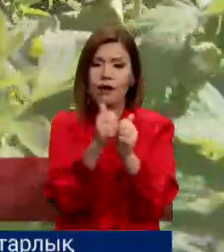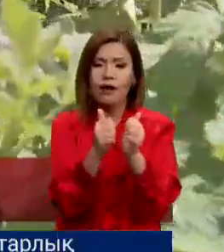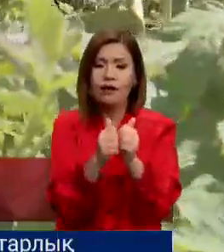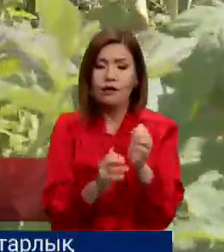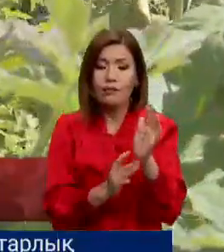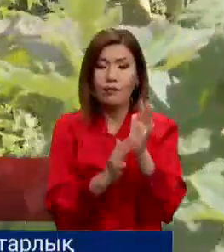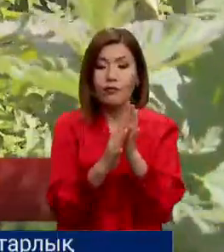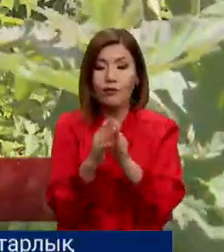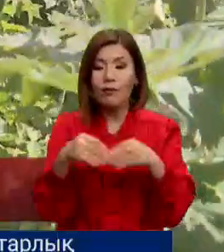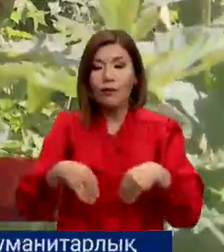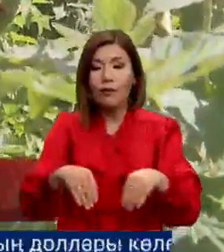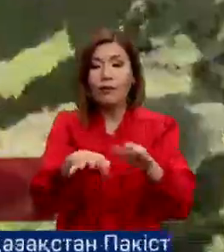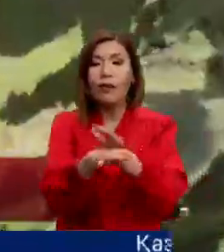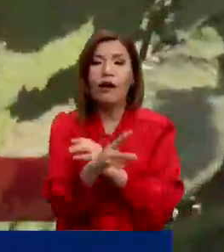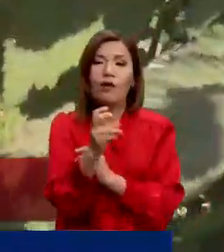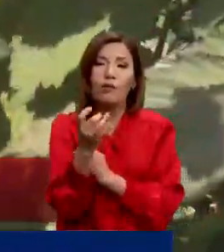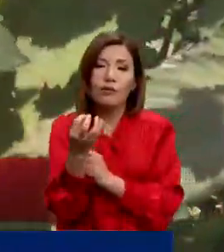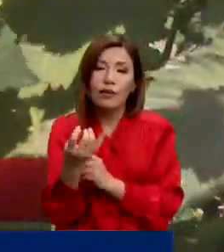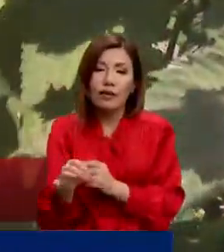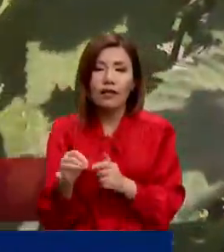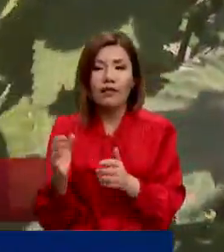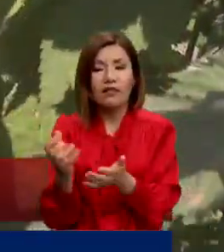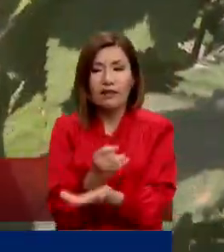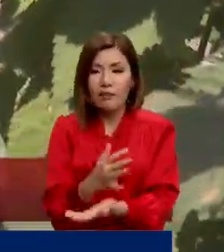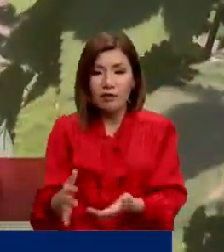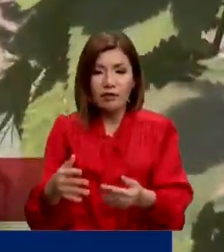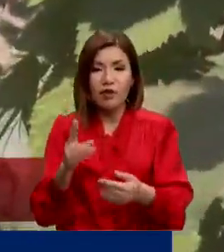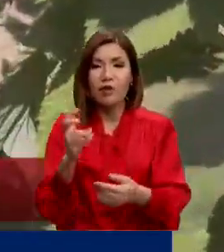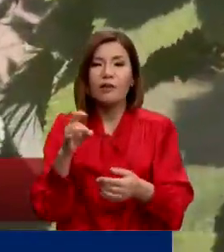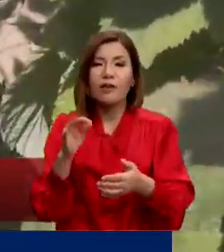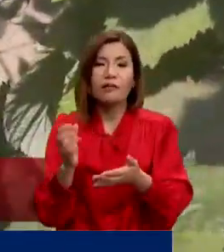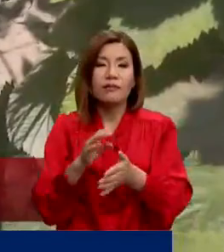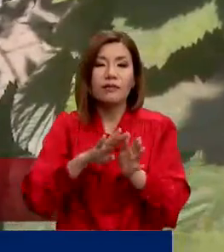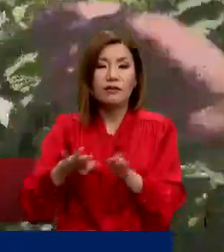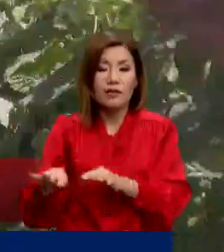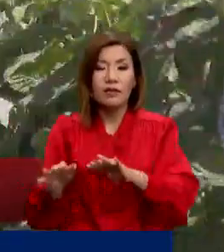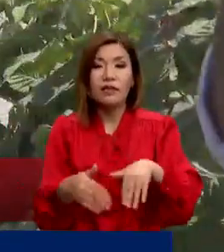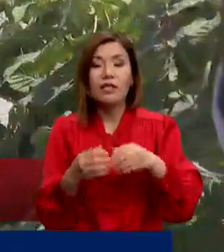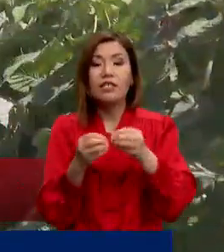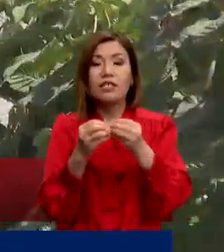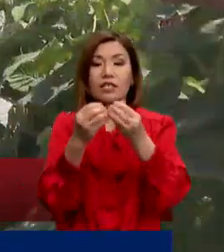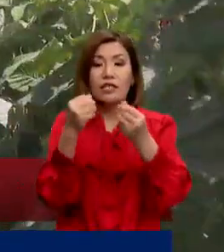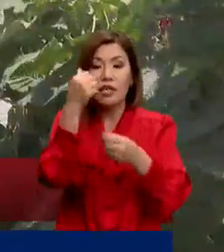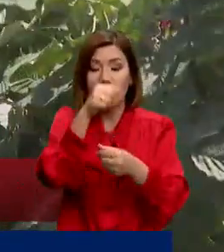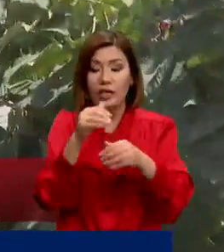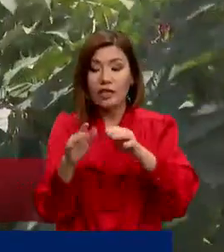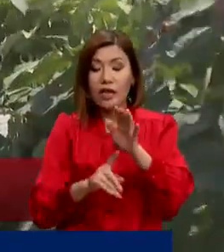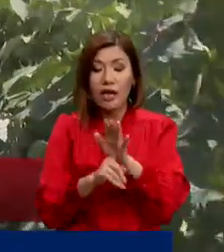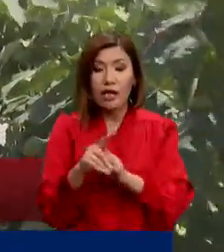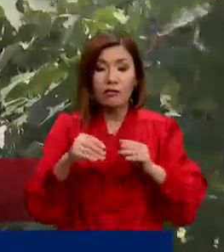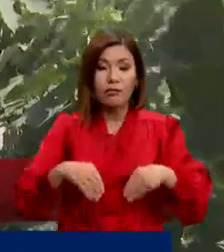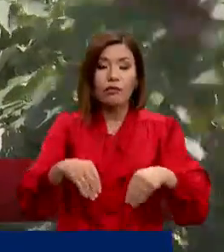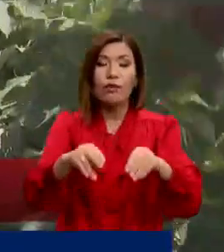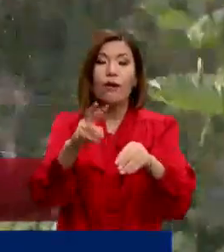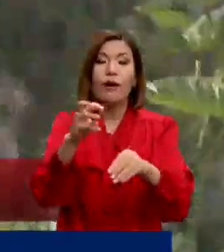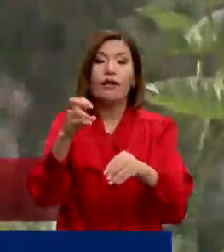Кто-то сначала экспериментировал с клубникой, но урожай не удавался и приносил убытки. В итоге лет 10 назад местные жители начали высаживать